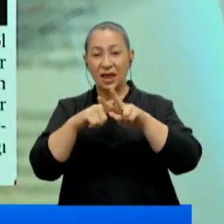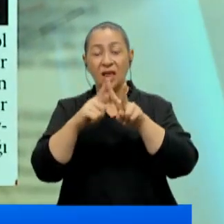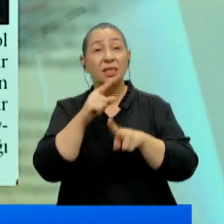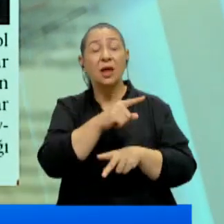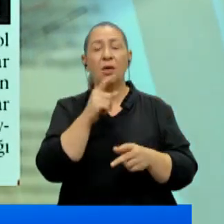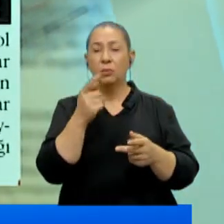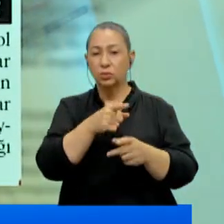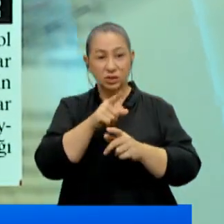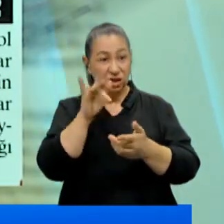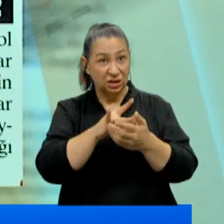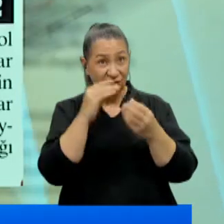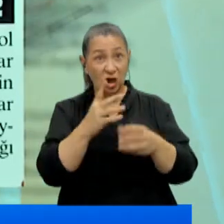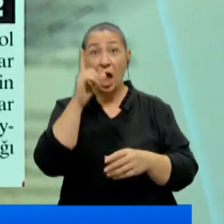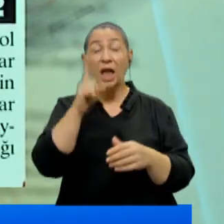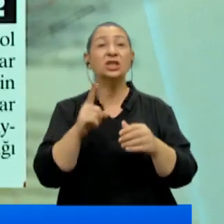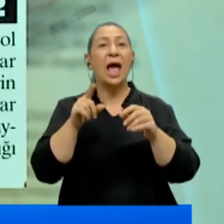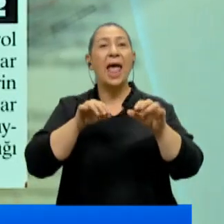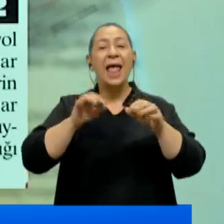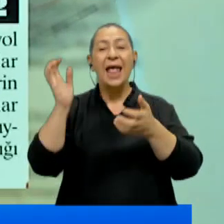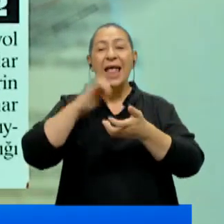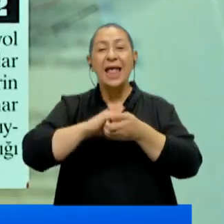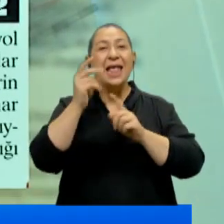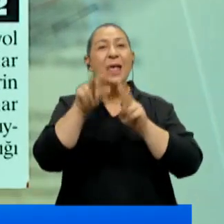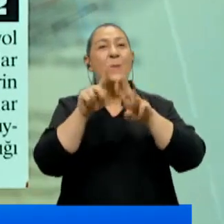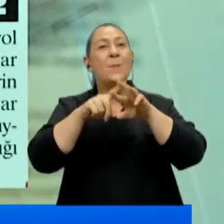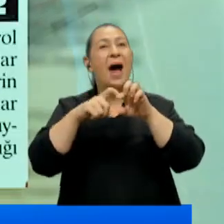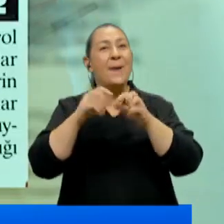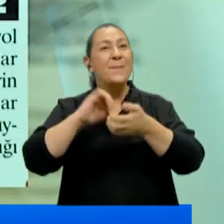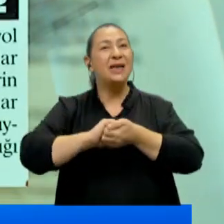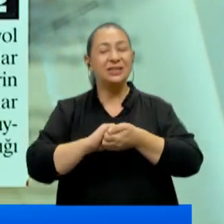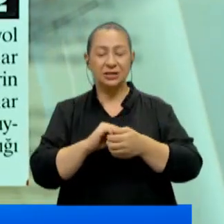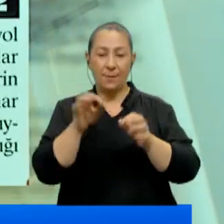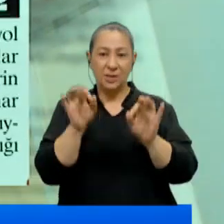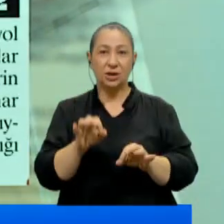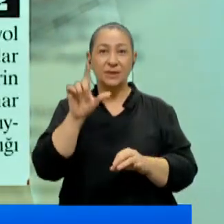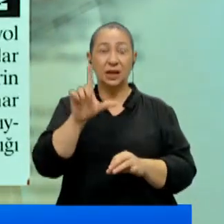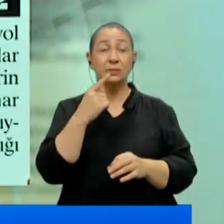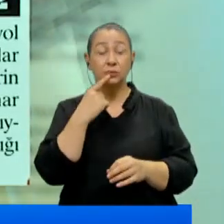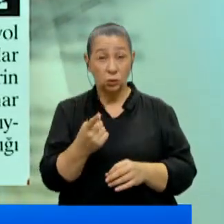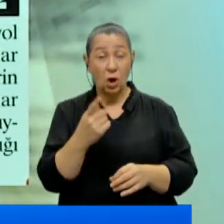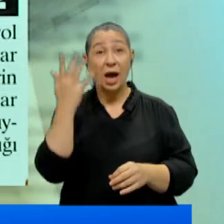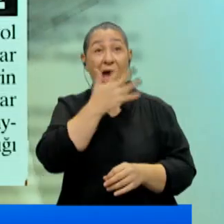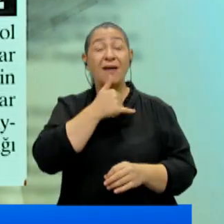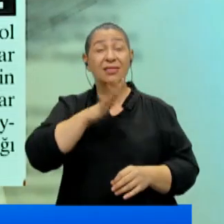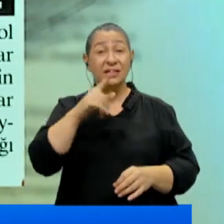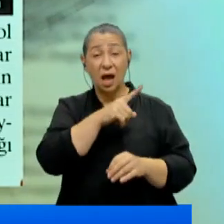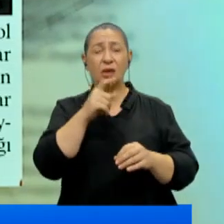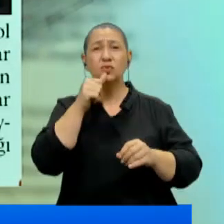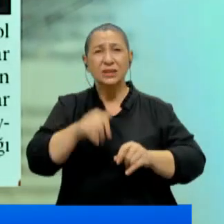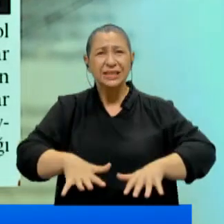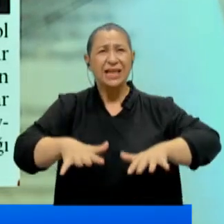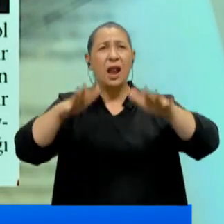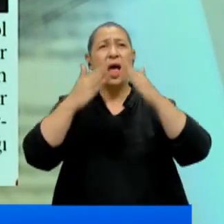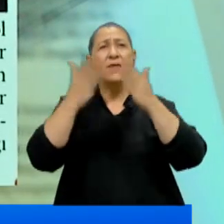fatura kesilecekse önce imar barışıyla başlanmalı diyor. Değerlendirmesi bu şekilde. Karadeniz'de afetin